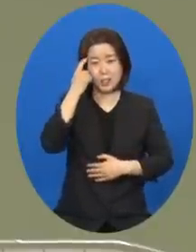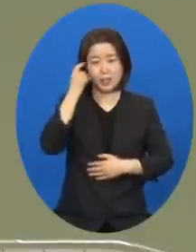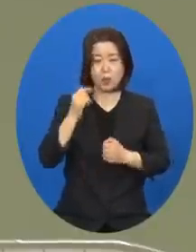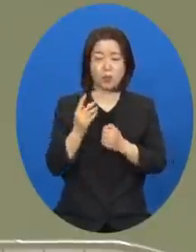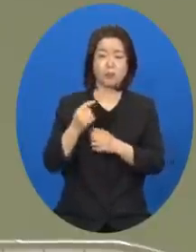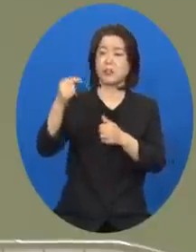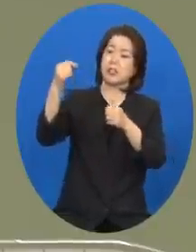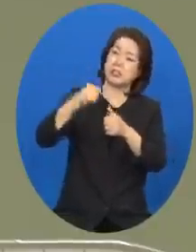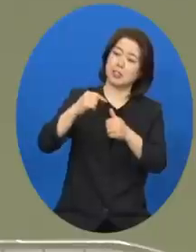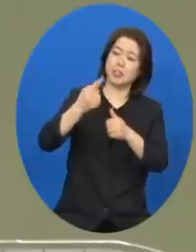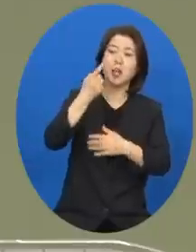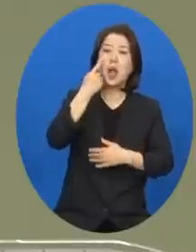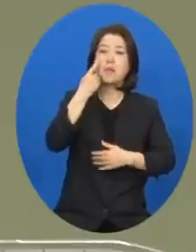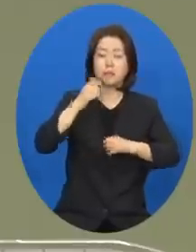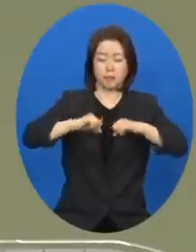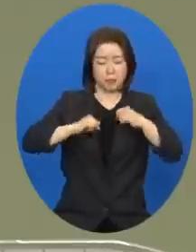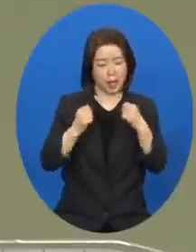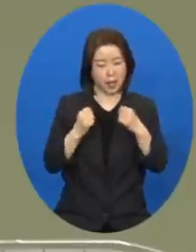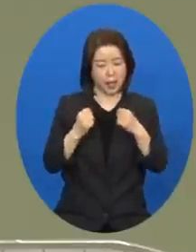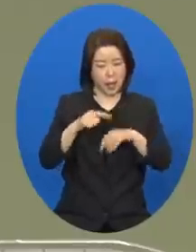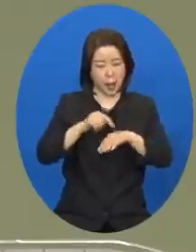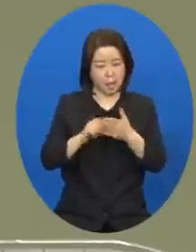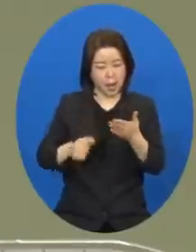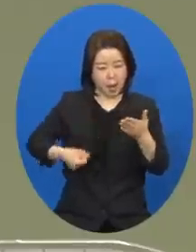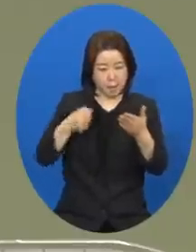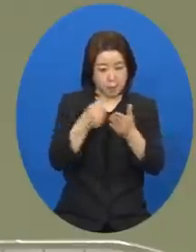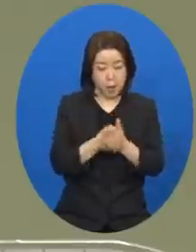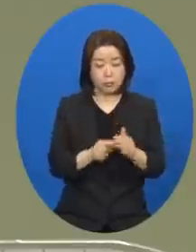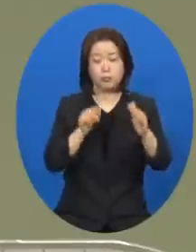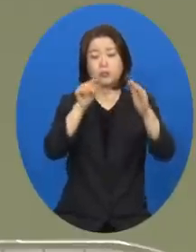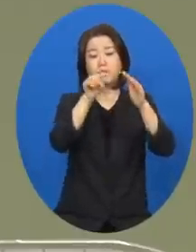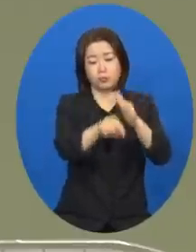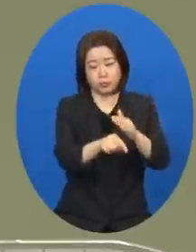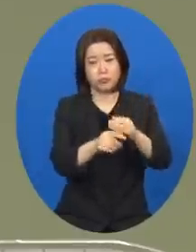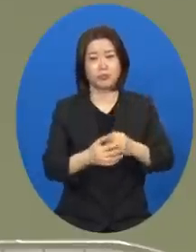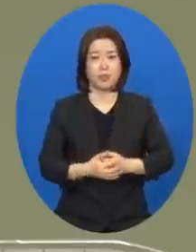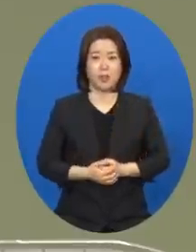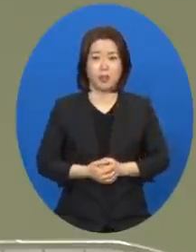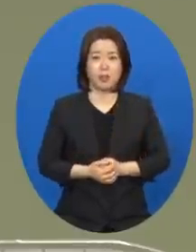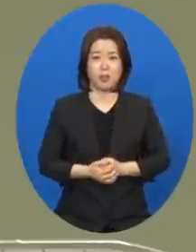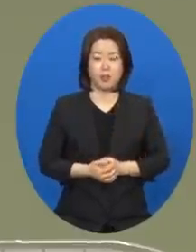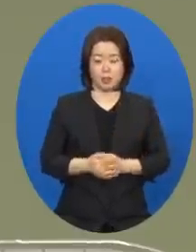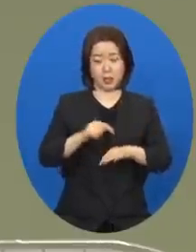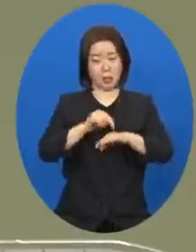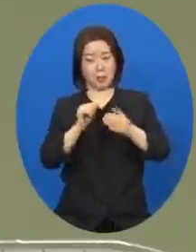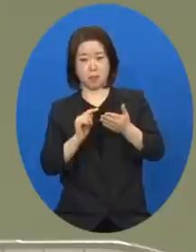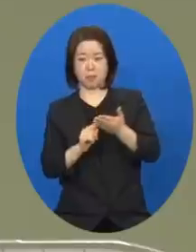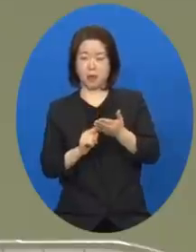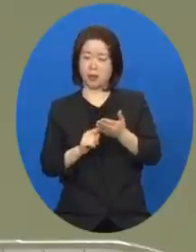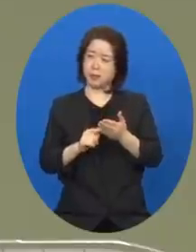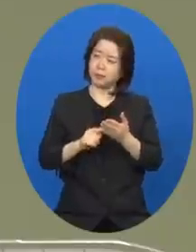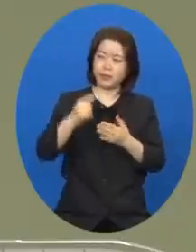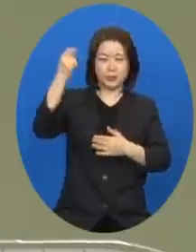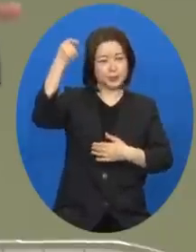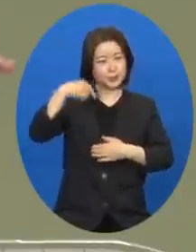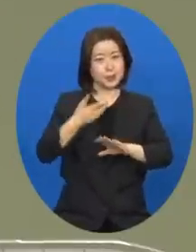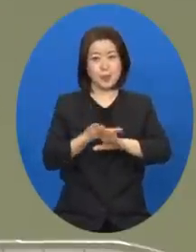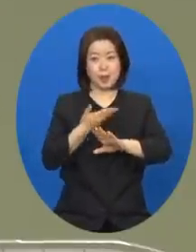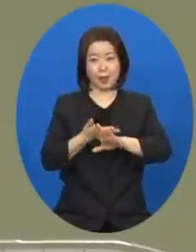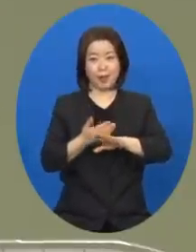시키는 대로 하자. 이제 그렇게 마음을 정리하고 들어가 보니까 그 마음 자세가 달라지더라고요. 그래서